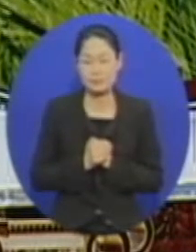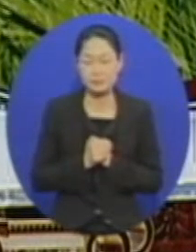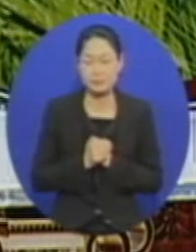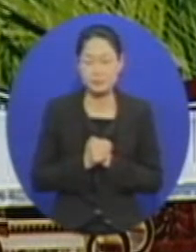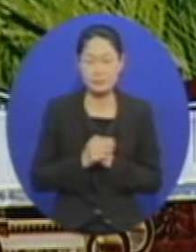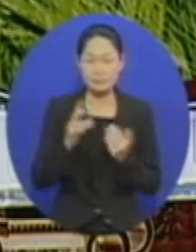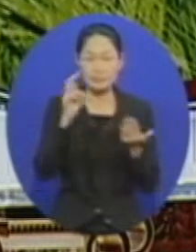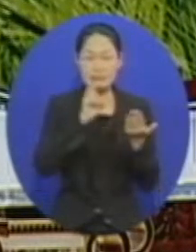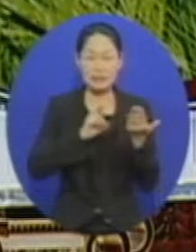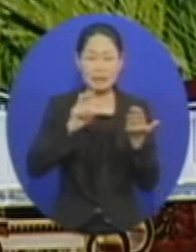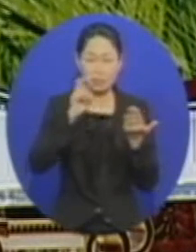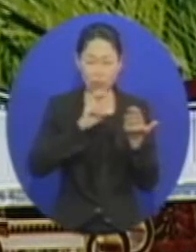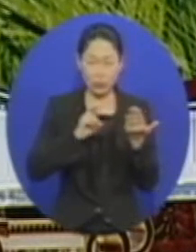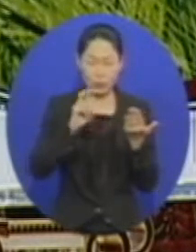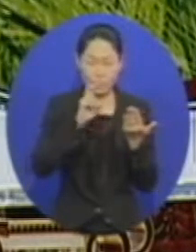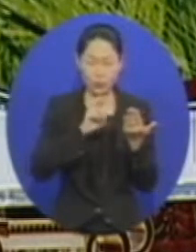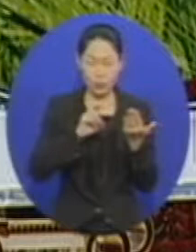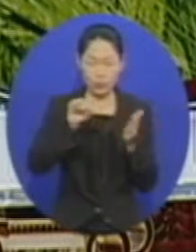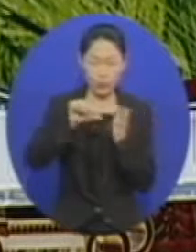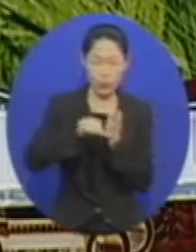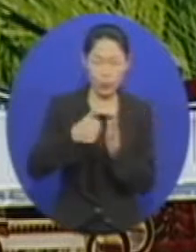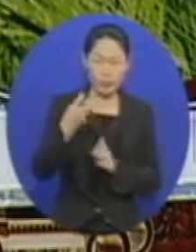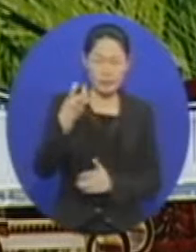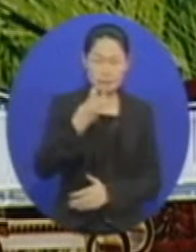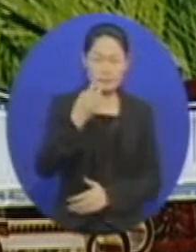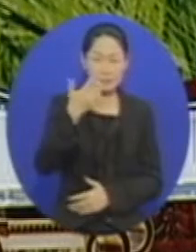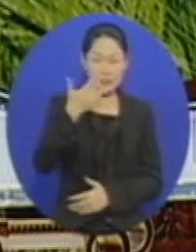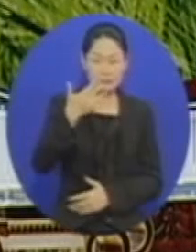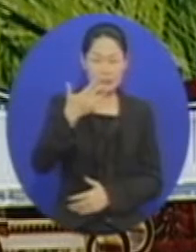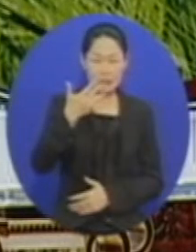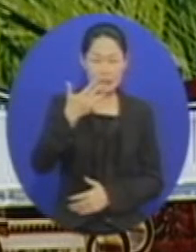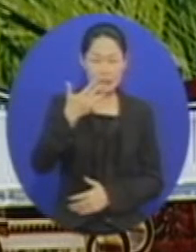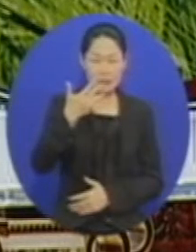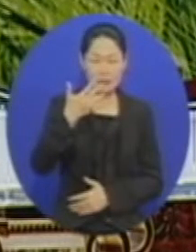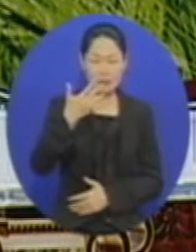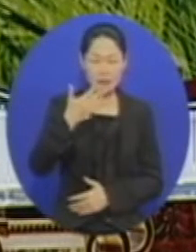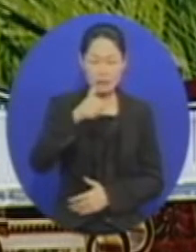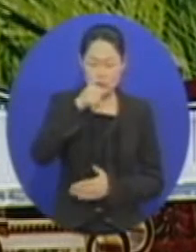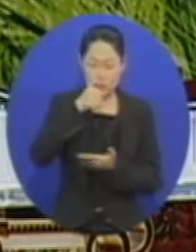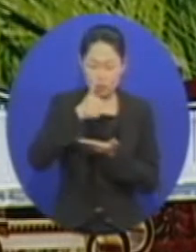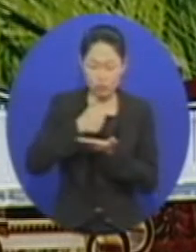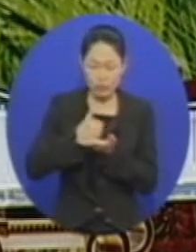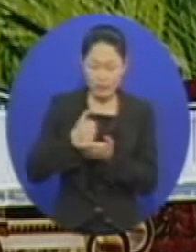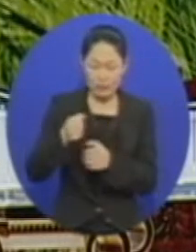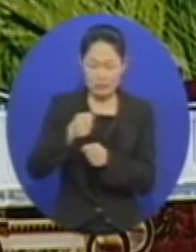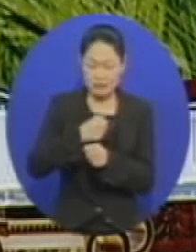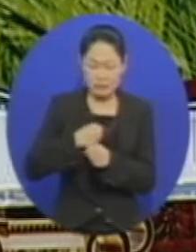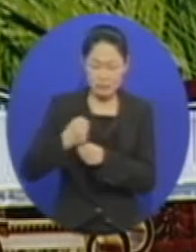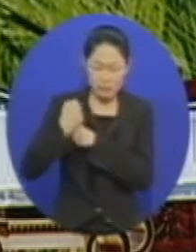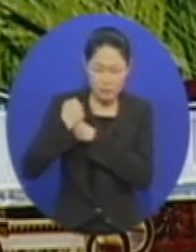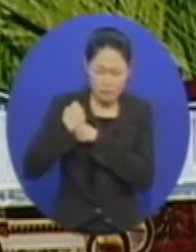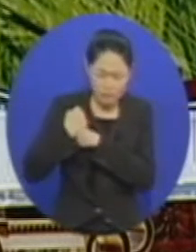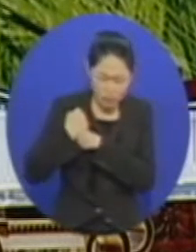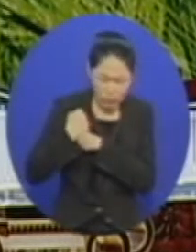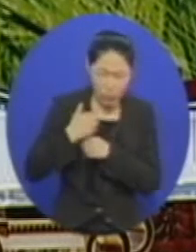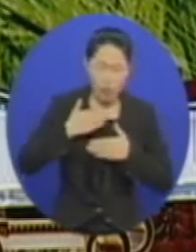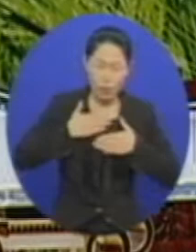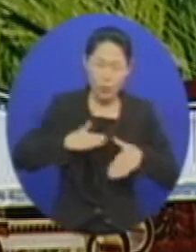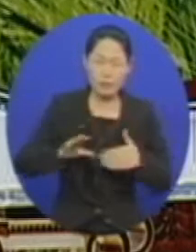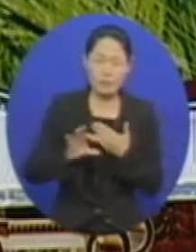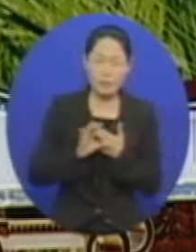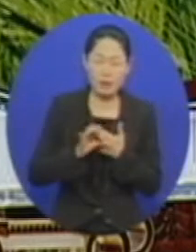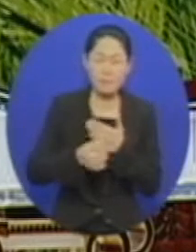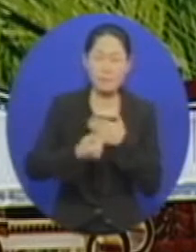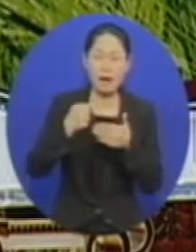찬송과 538 장 죄 짐을 지고 서고 나거든 내 마음속에